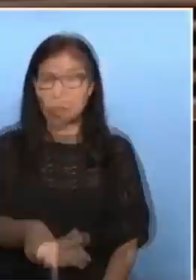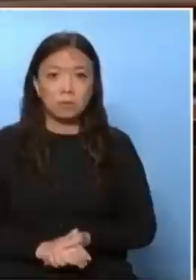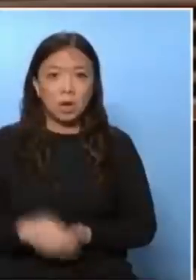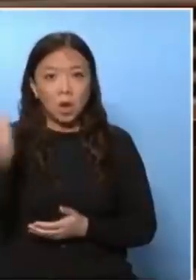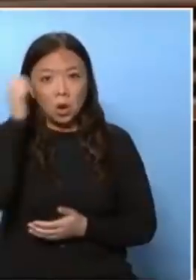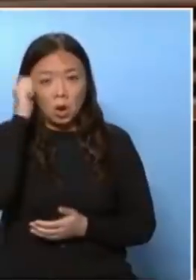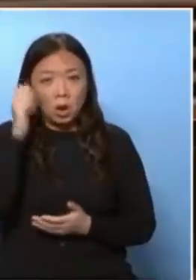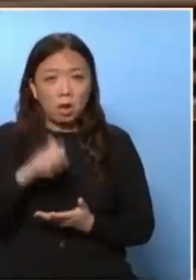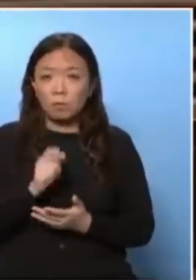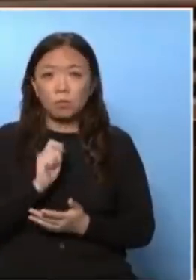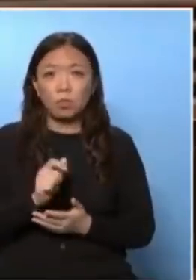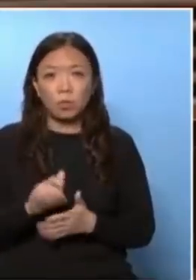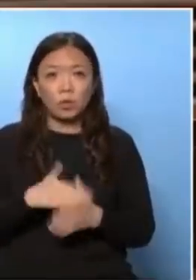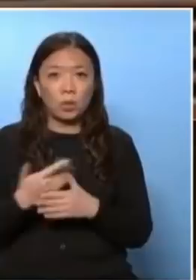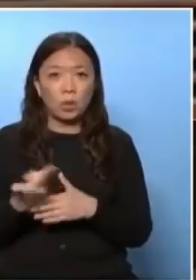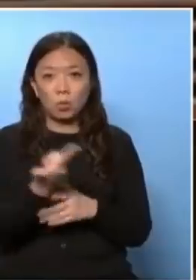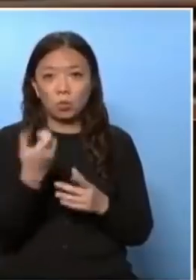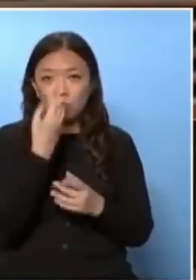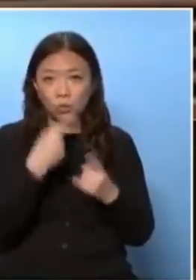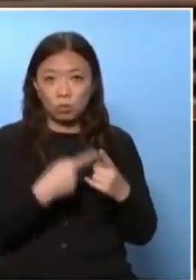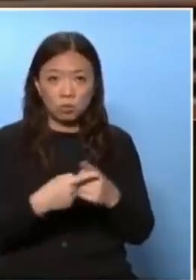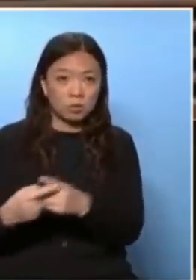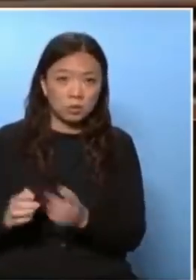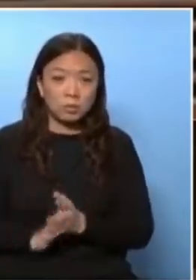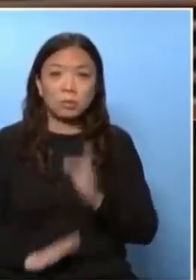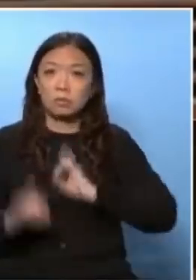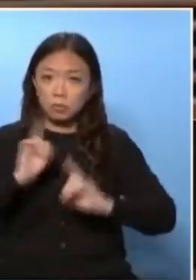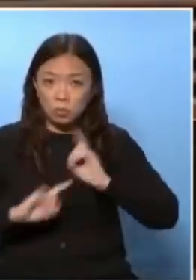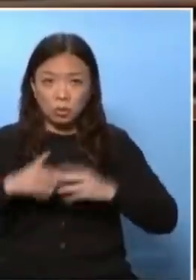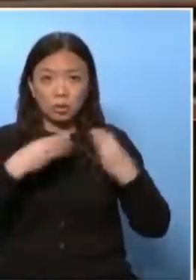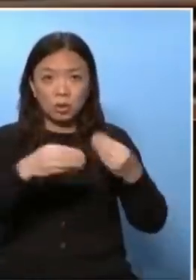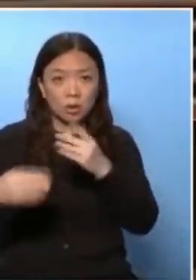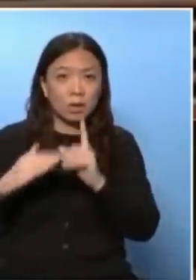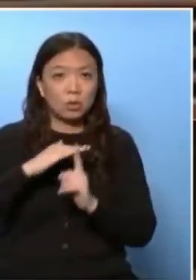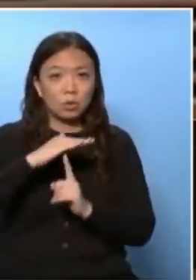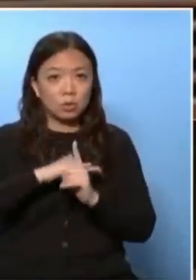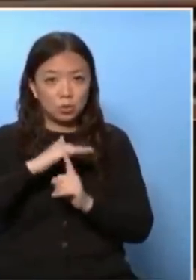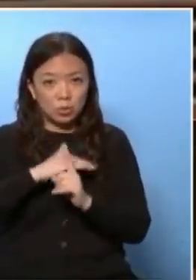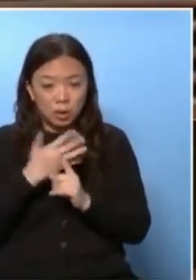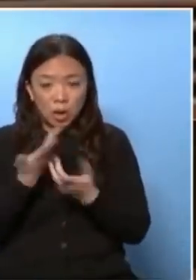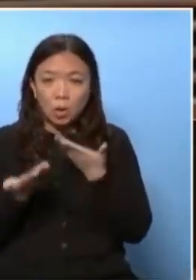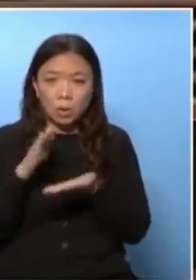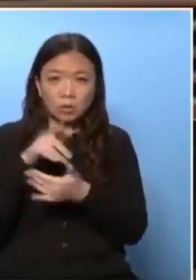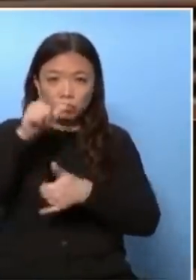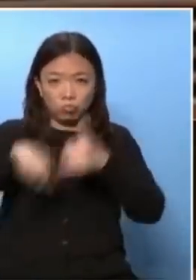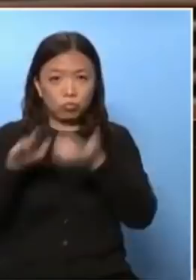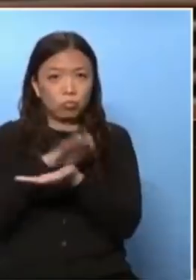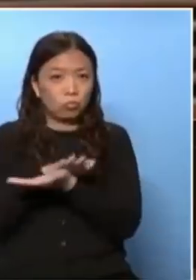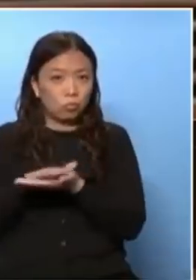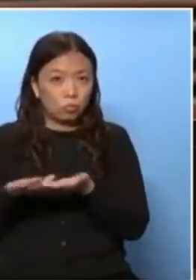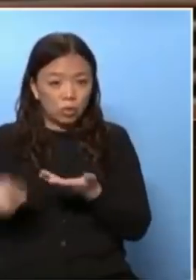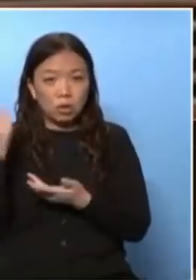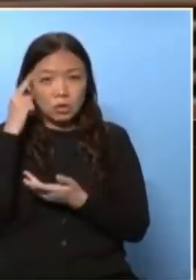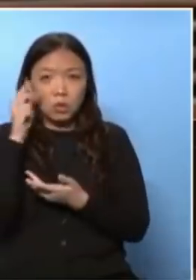難理解的，因為廣大的香港市民，不論他們的教育水平和背景，他們都需要知道